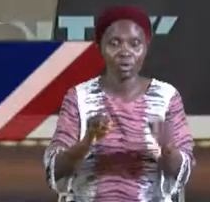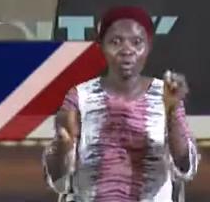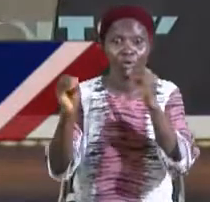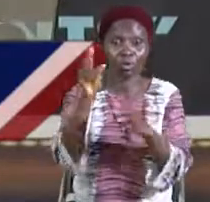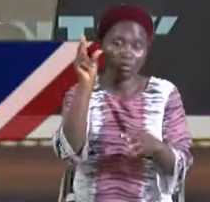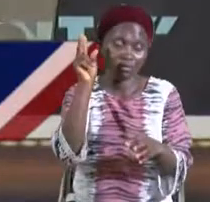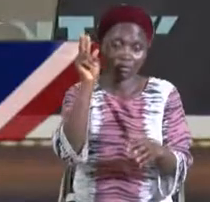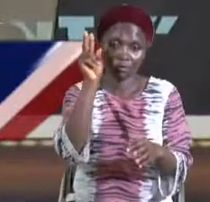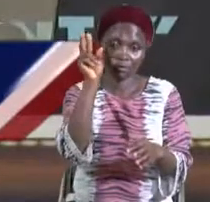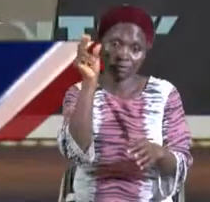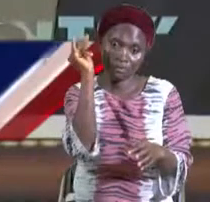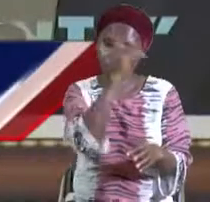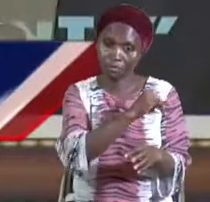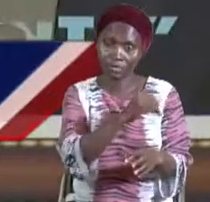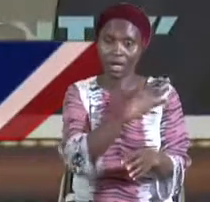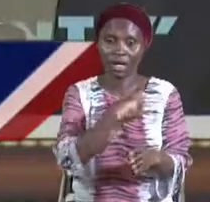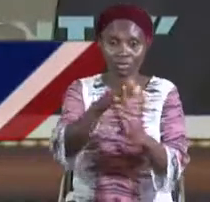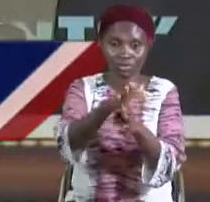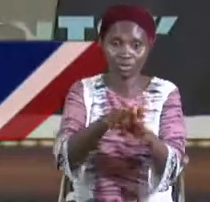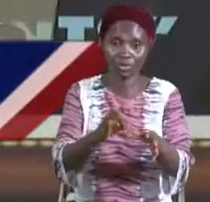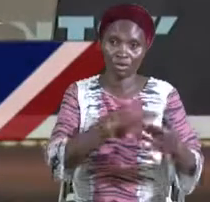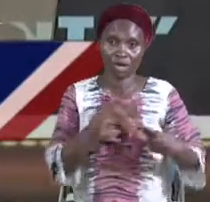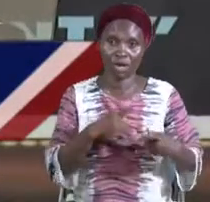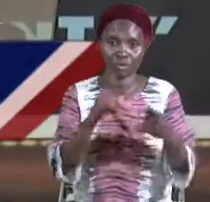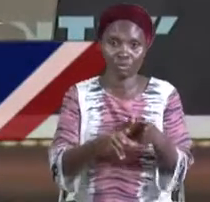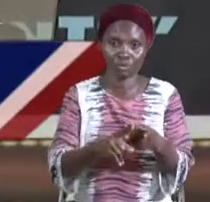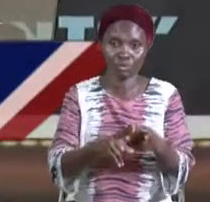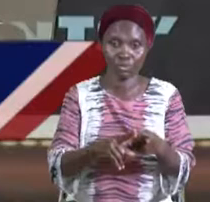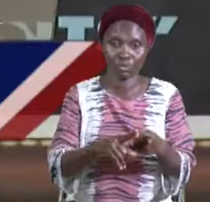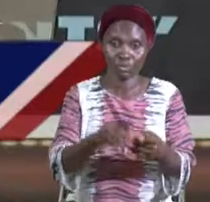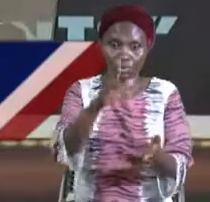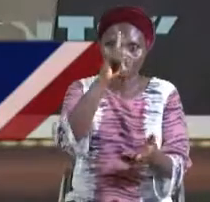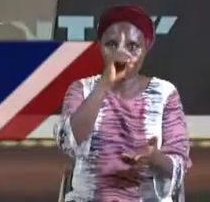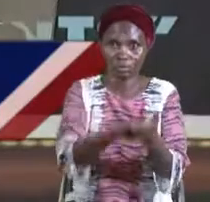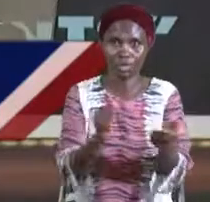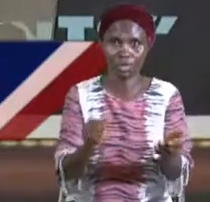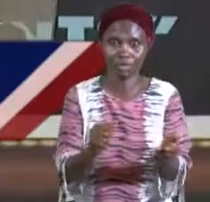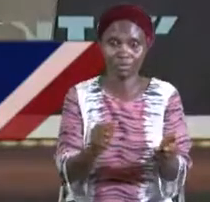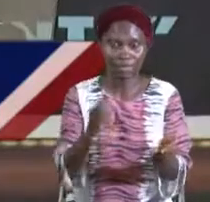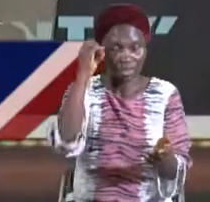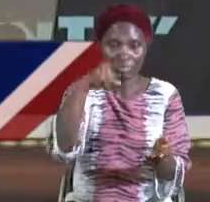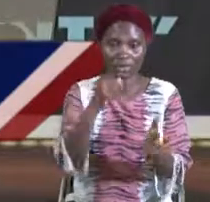dit, « Ô homme sans intelligence et dont le cœur est lent à croire tout ce qu'ont dit les prophètes. »